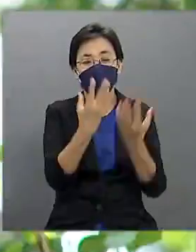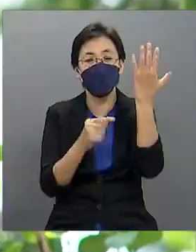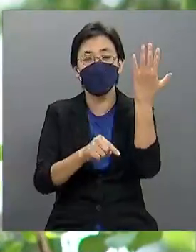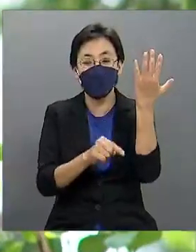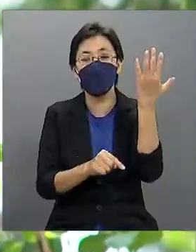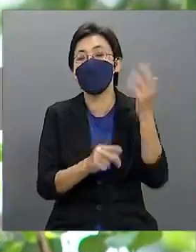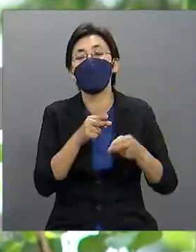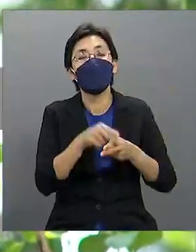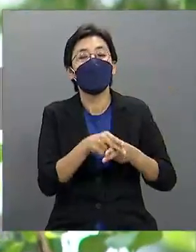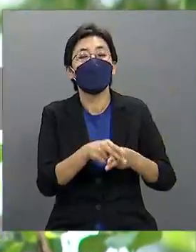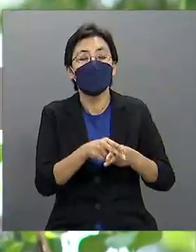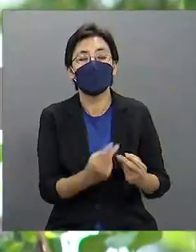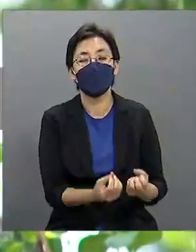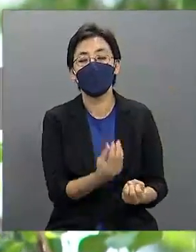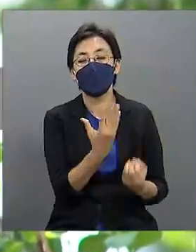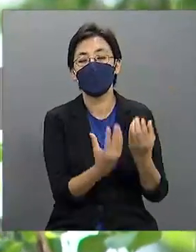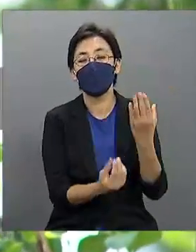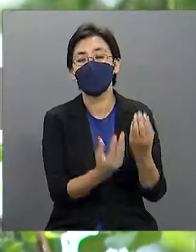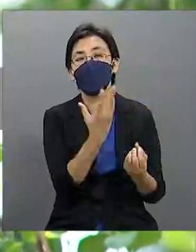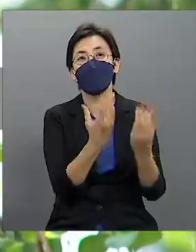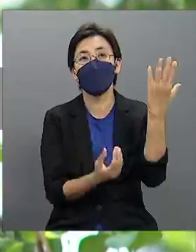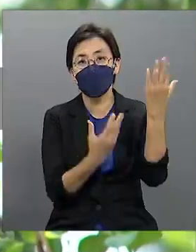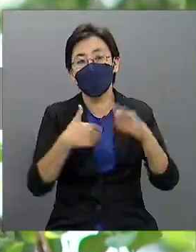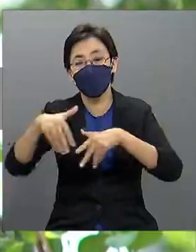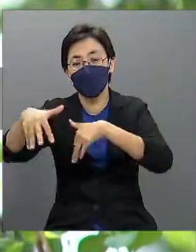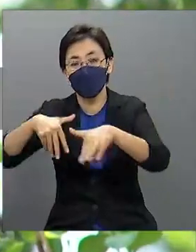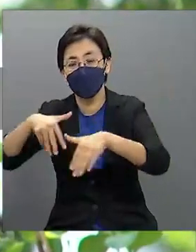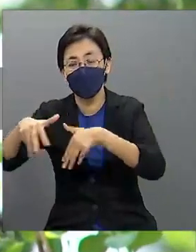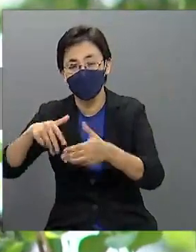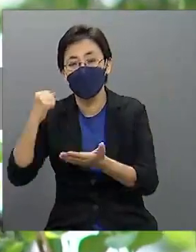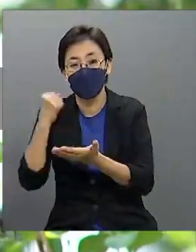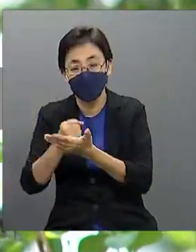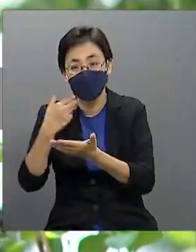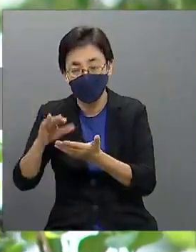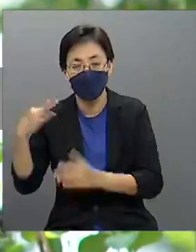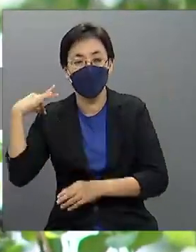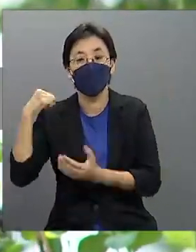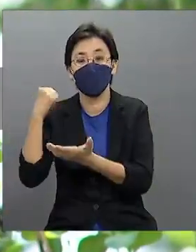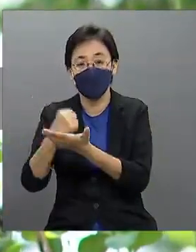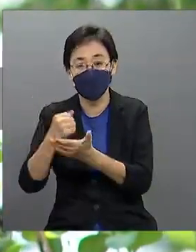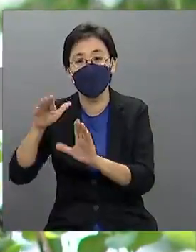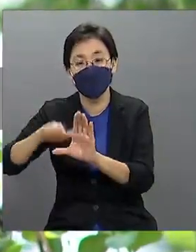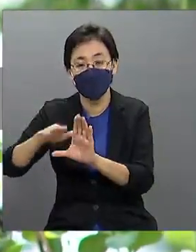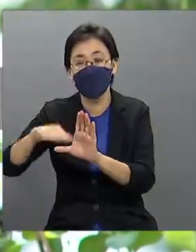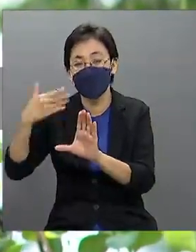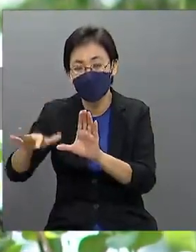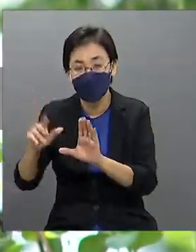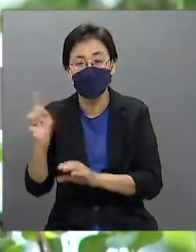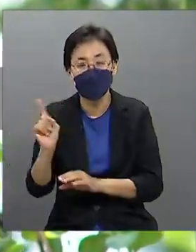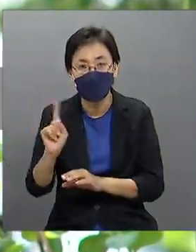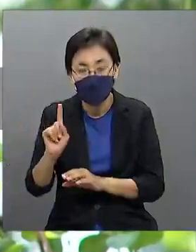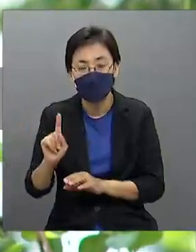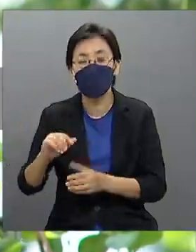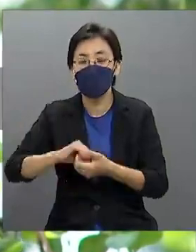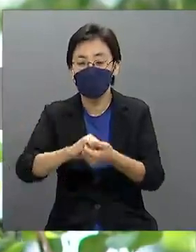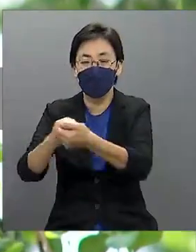และความ